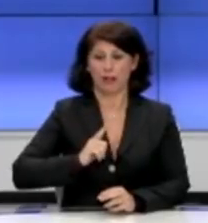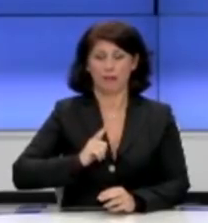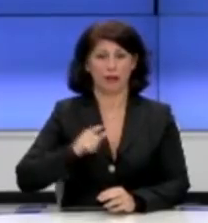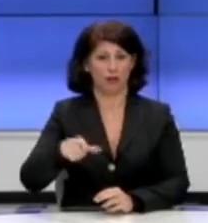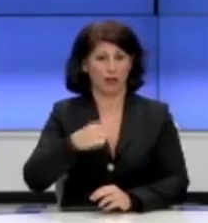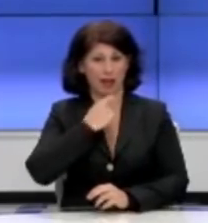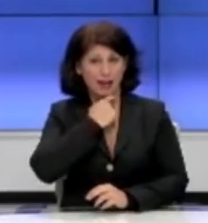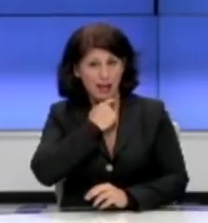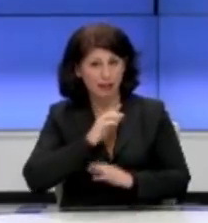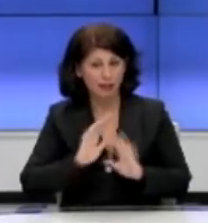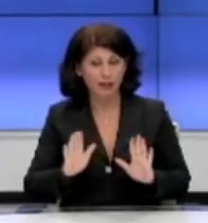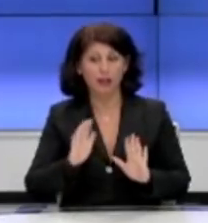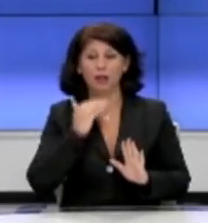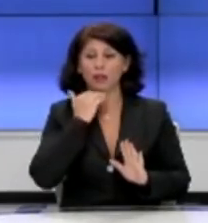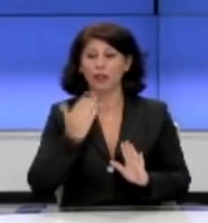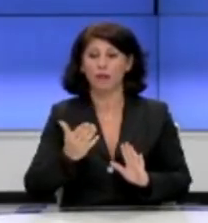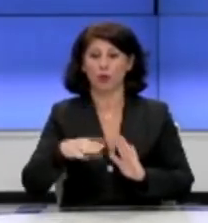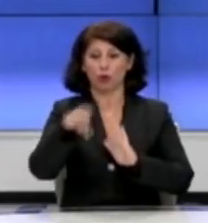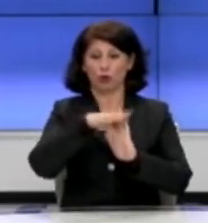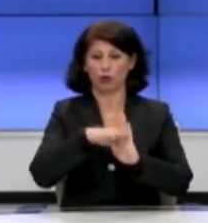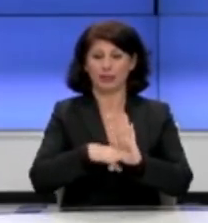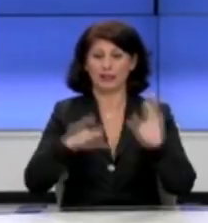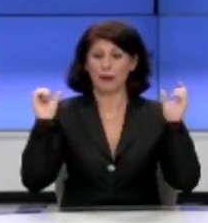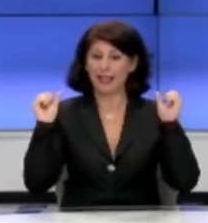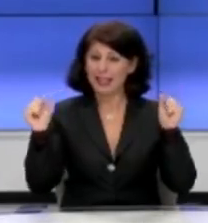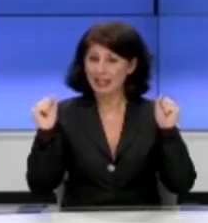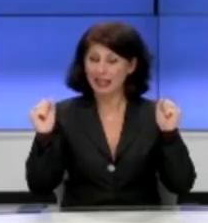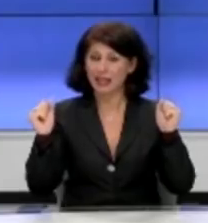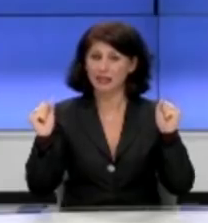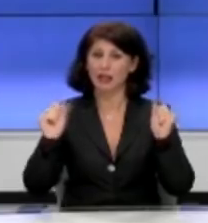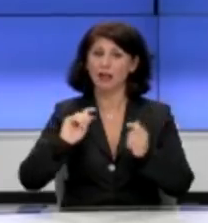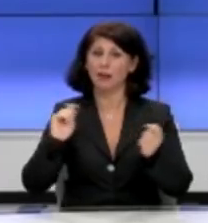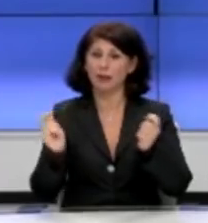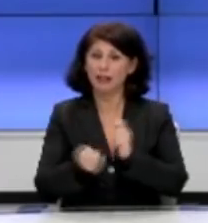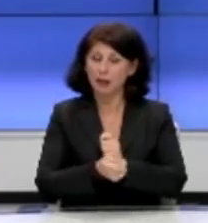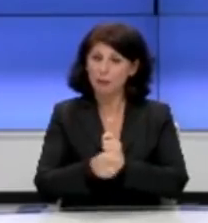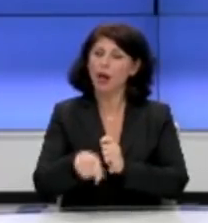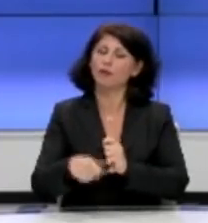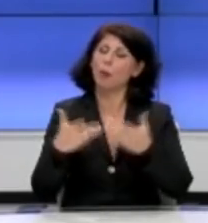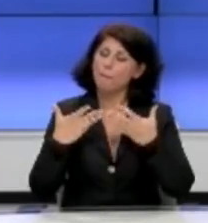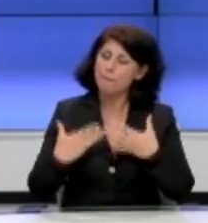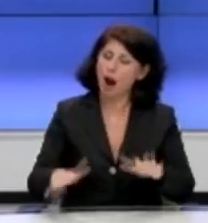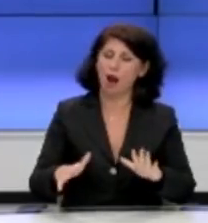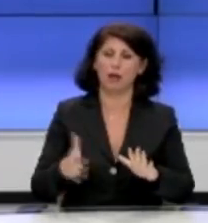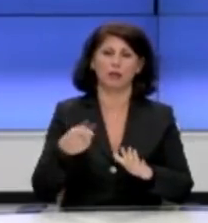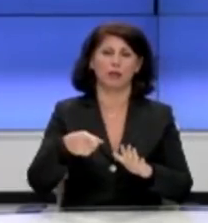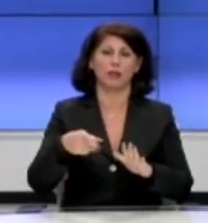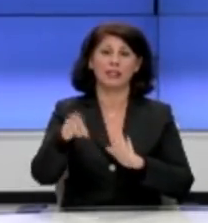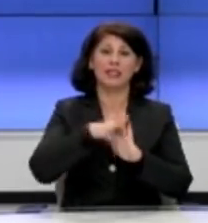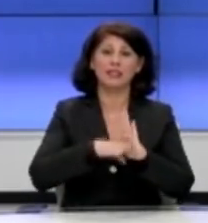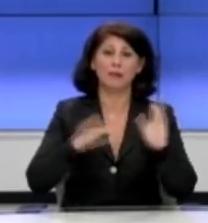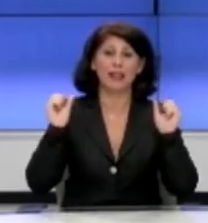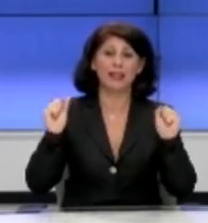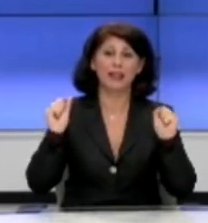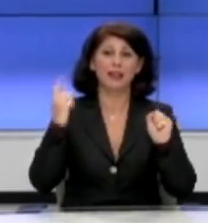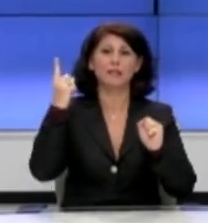οι ανάγκες και δεν μπορεί το σύστημα υγείας να μετατραπεί κάτι που έχει ήδη γίνει σε σύστημα